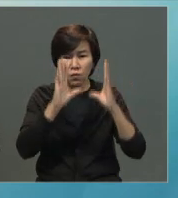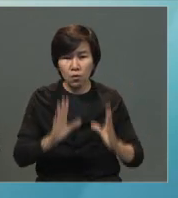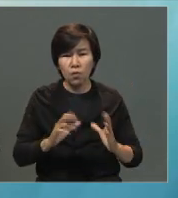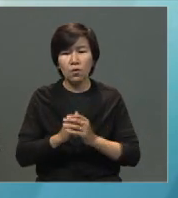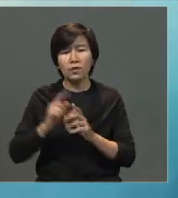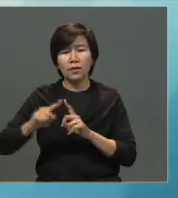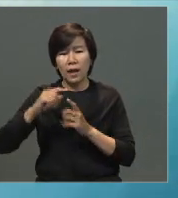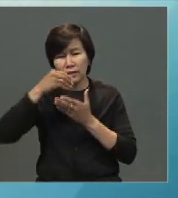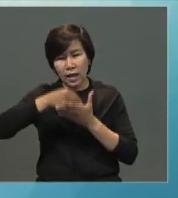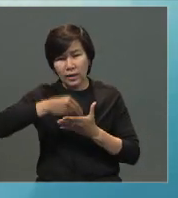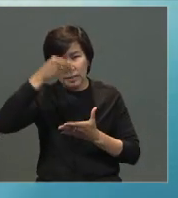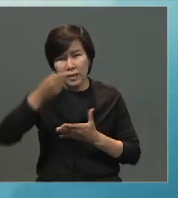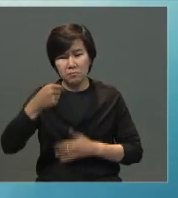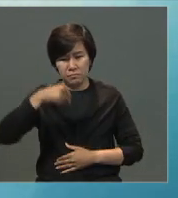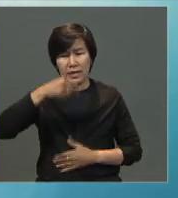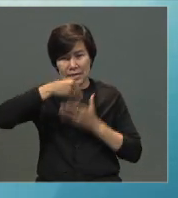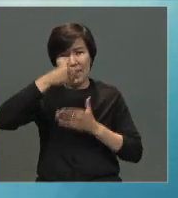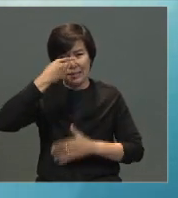คนครูอาจารย์บุคลากรทางการศึกษาและนักเรียนนักศึกษาลงทะเบียนไว้ประมาณ2,000